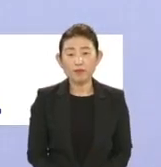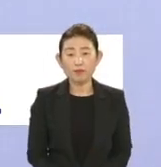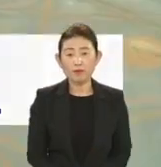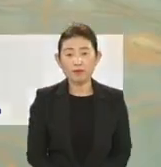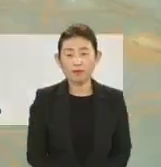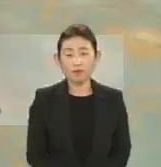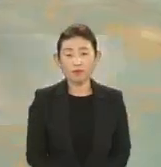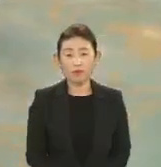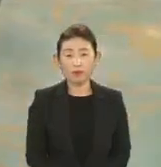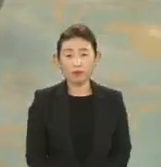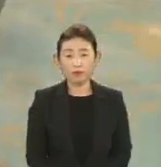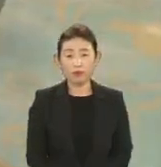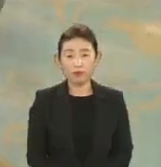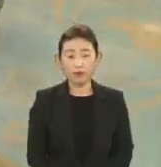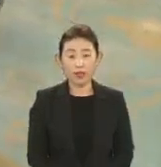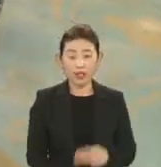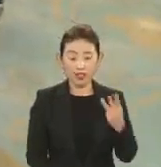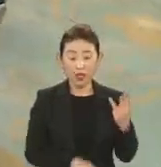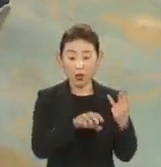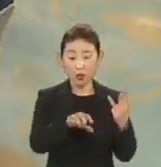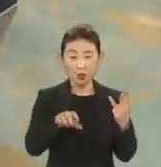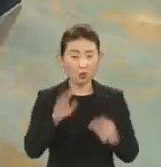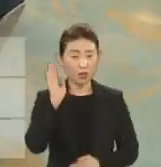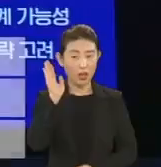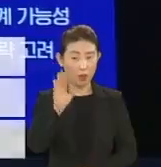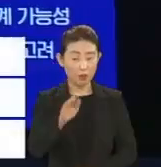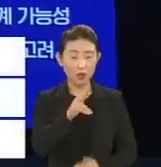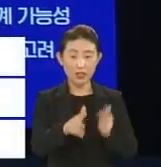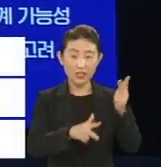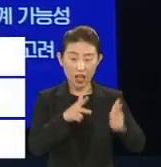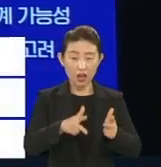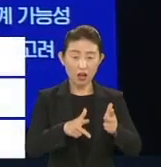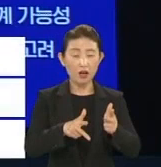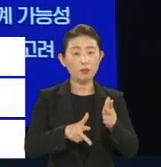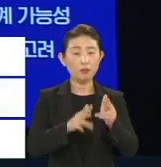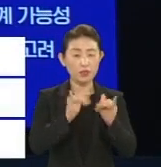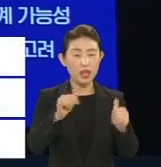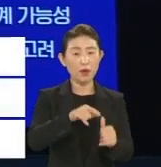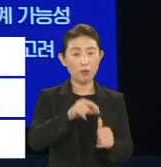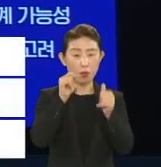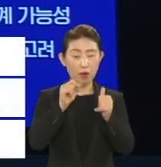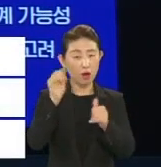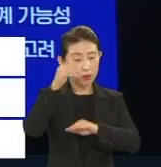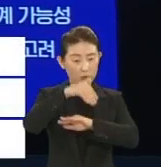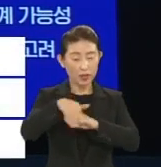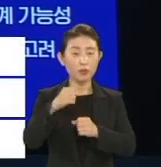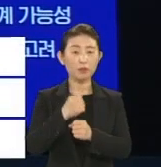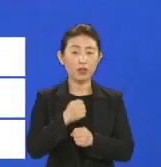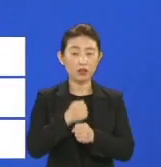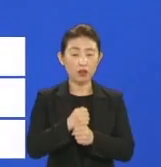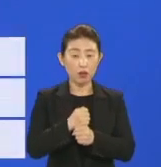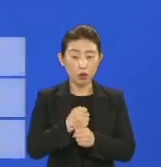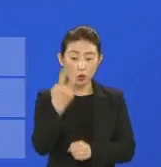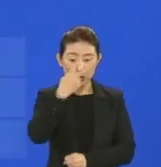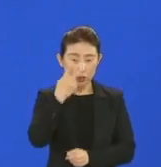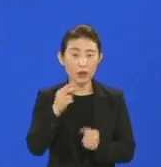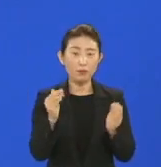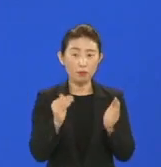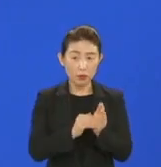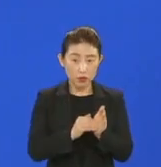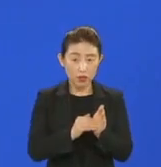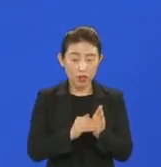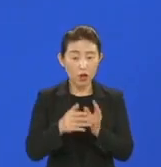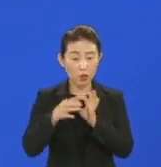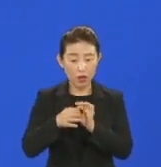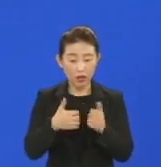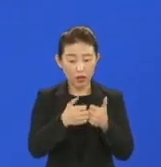하겠습니다. 후보지로 선정된 세 곳은 사업 시행자를 선정한 뒤 개발 계획 수립과 예비 타당성 조사, 관계